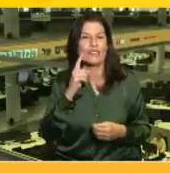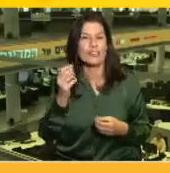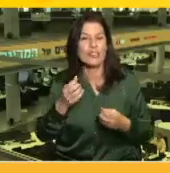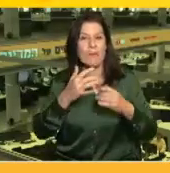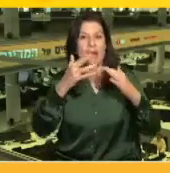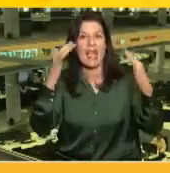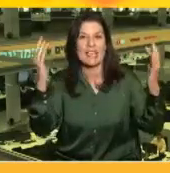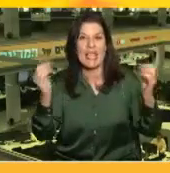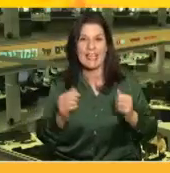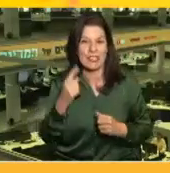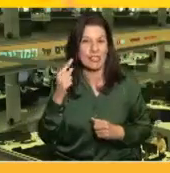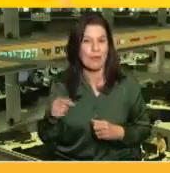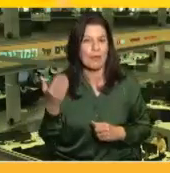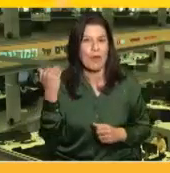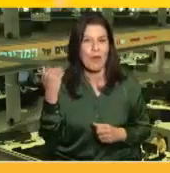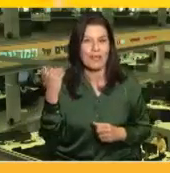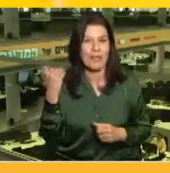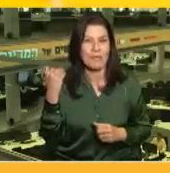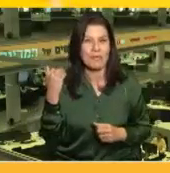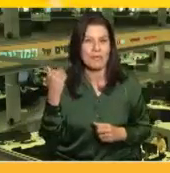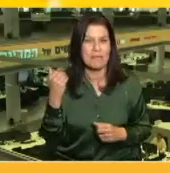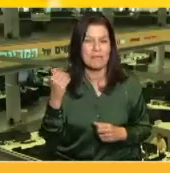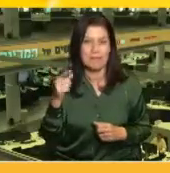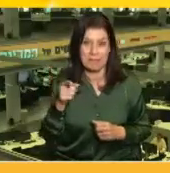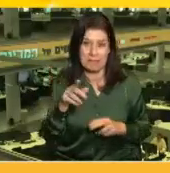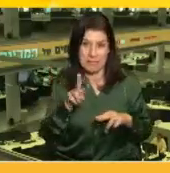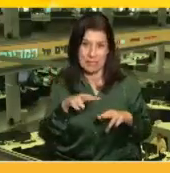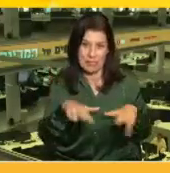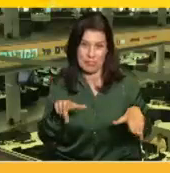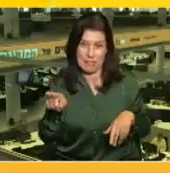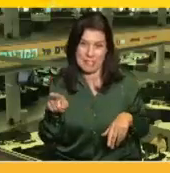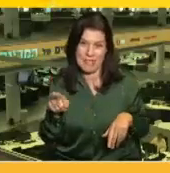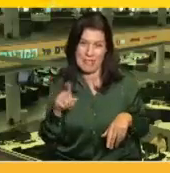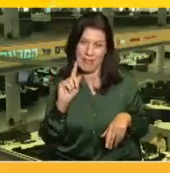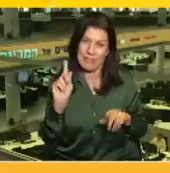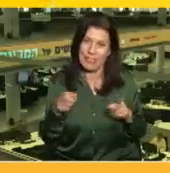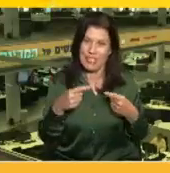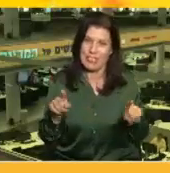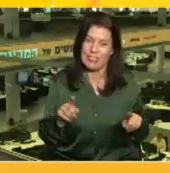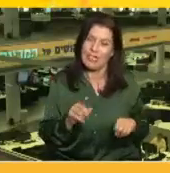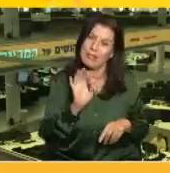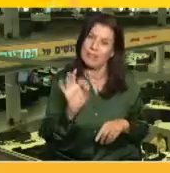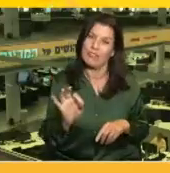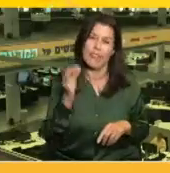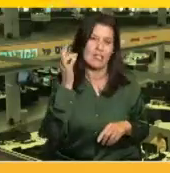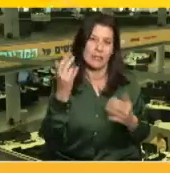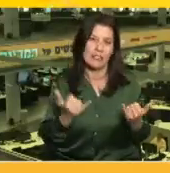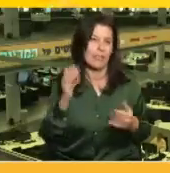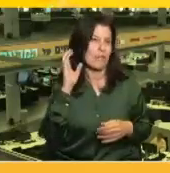פה מקודם, יש מצב שתתני לנו כמה שורות לטובת הנשים ששומעות אותנו עכשיו.